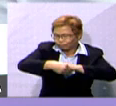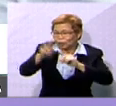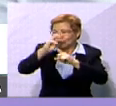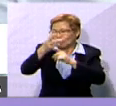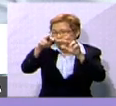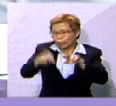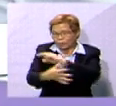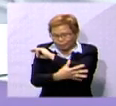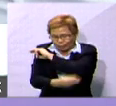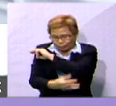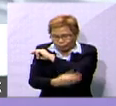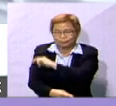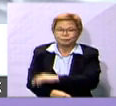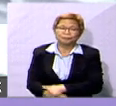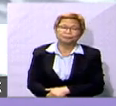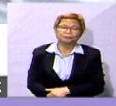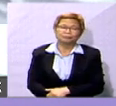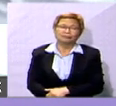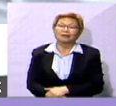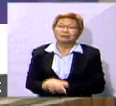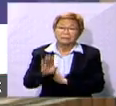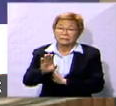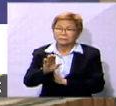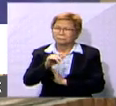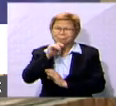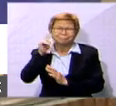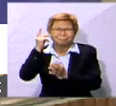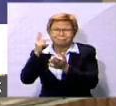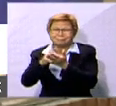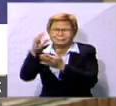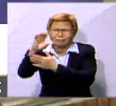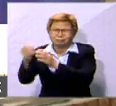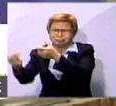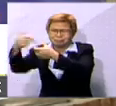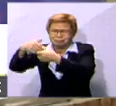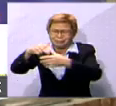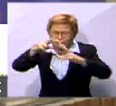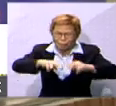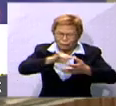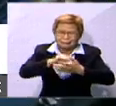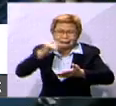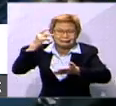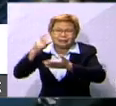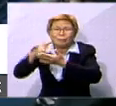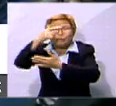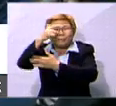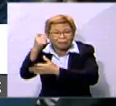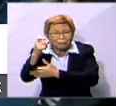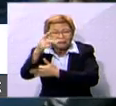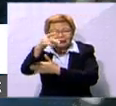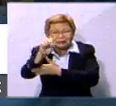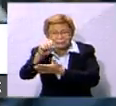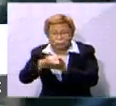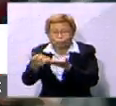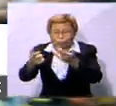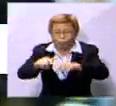kebajikan rakyat miskin. Menurutnya lagi, beliau tidak mengenali syarikat yang terlibat dalam siasatan itu. Ini memandangkan kes